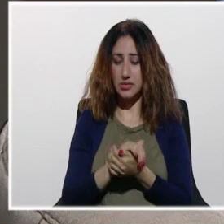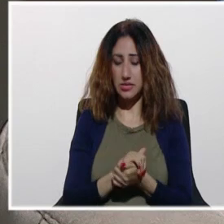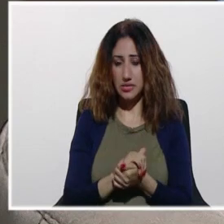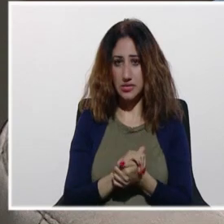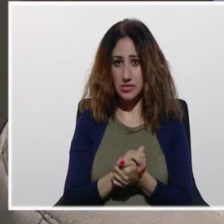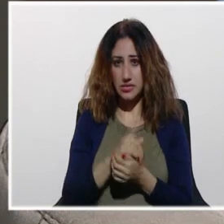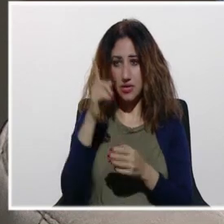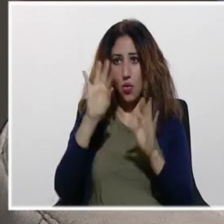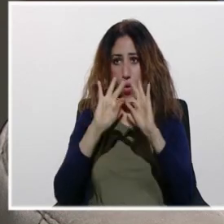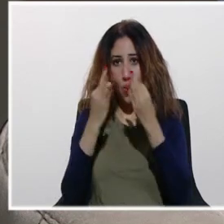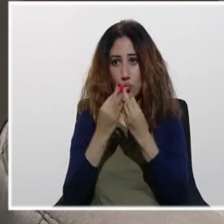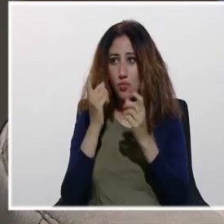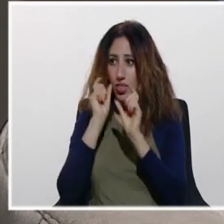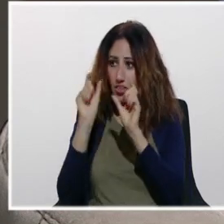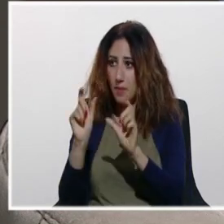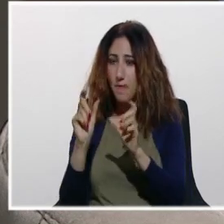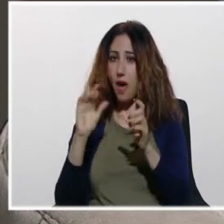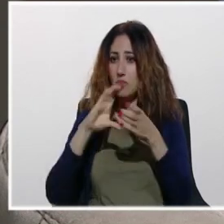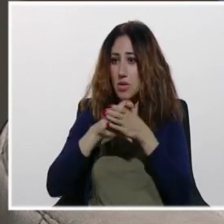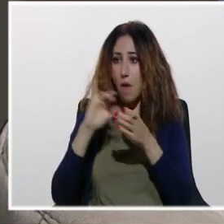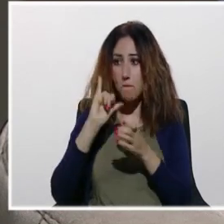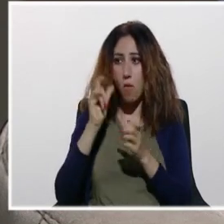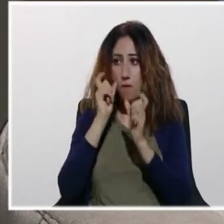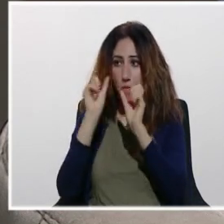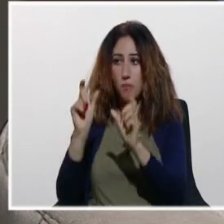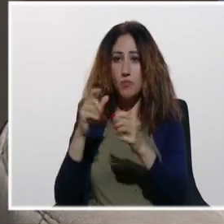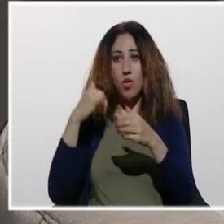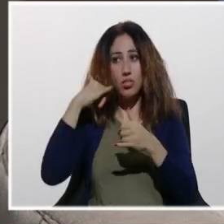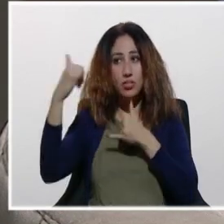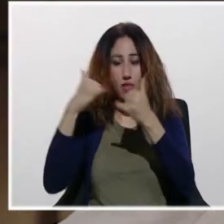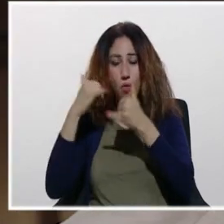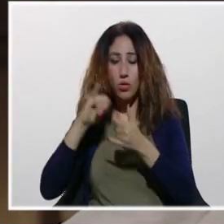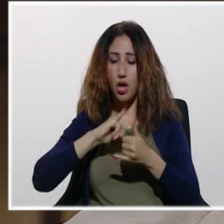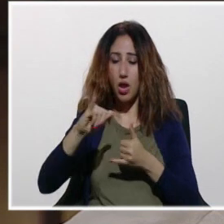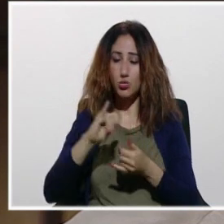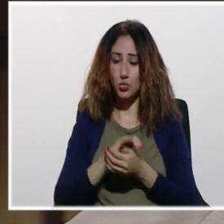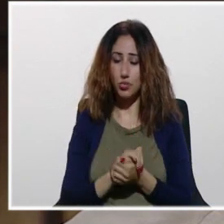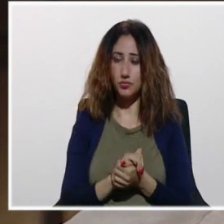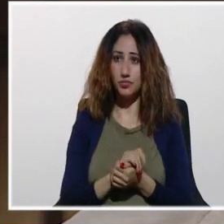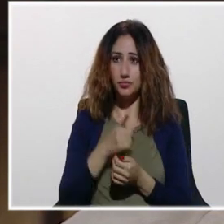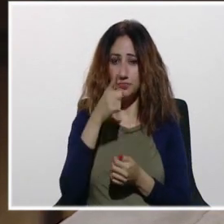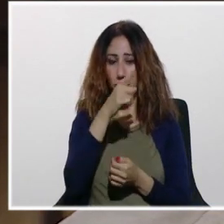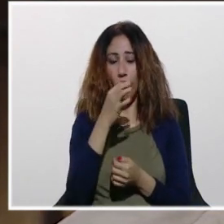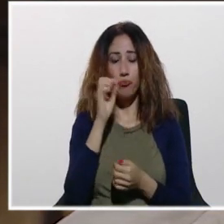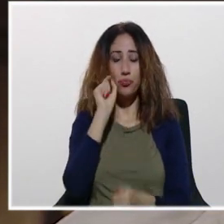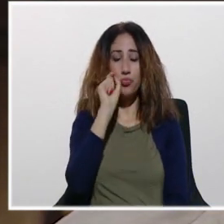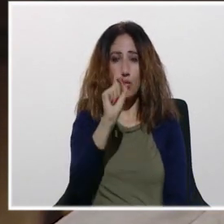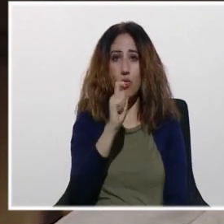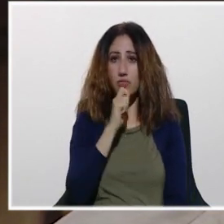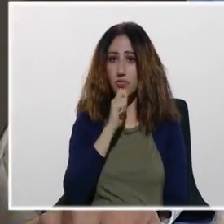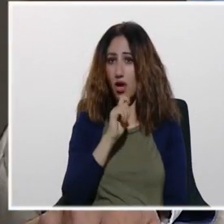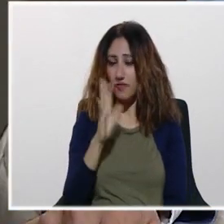والتزاور الاسري والاهتمام بالاصدقاء والاتصال الدائم. قول لي يا جمال، نقطه ضعفه ايه؟